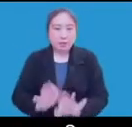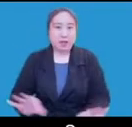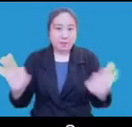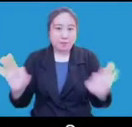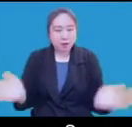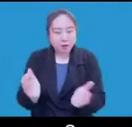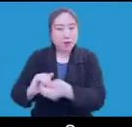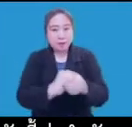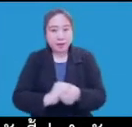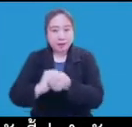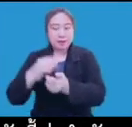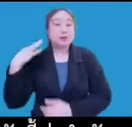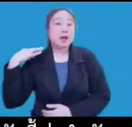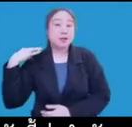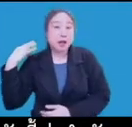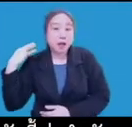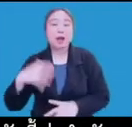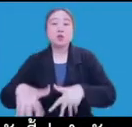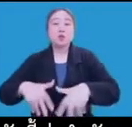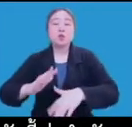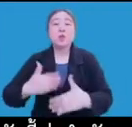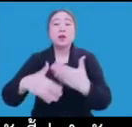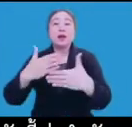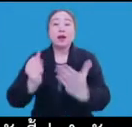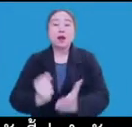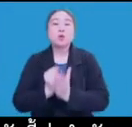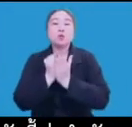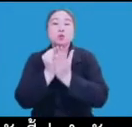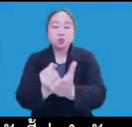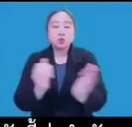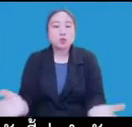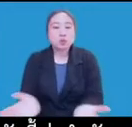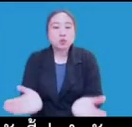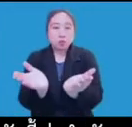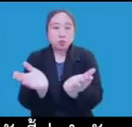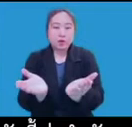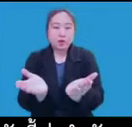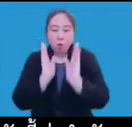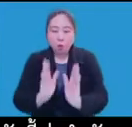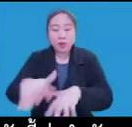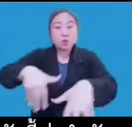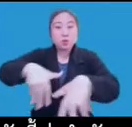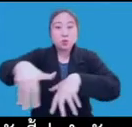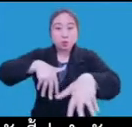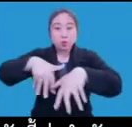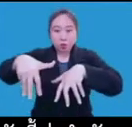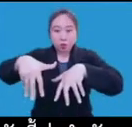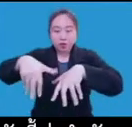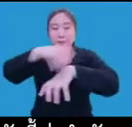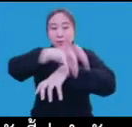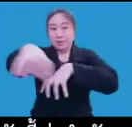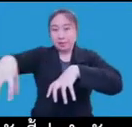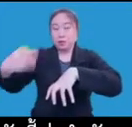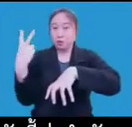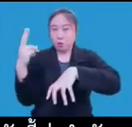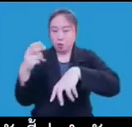ามัคคีจิตอาสาพัฒนาชุมชนเพื่อที่จะช่วยให้กับคนที่อยู่ในชุมชนนะคะในสองส่ว